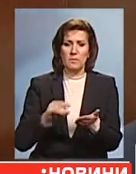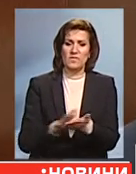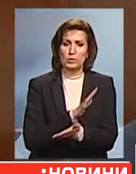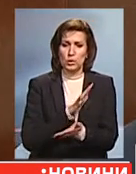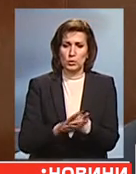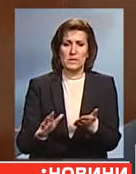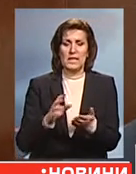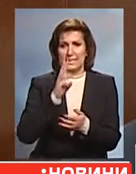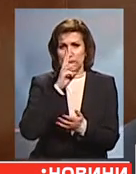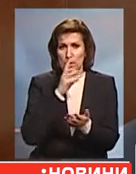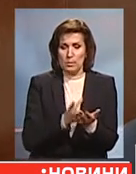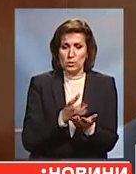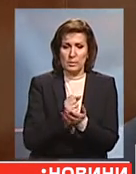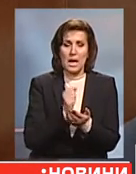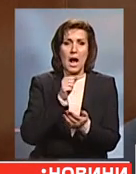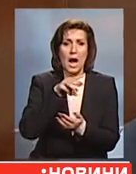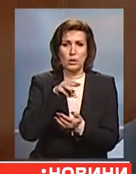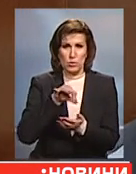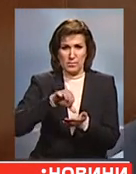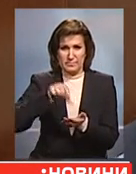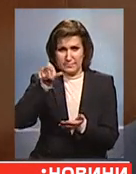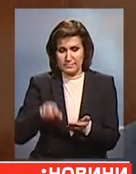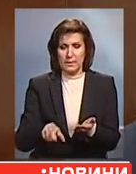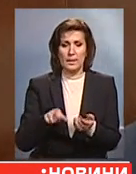відшкодовуємо навіть заробітну плату атошника, якщо